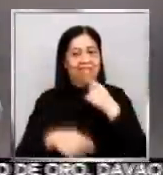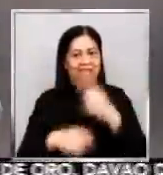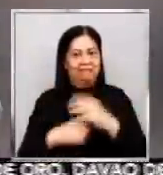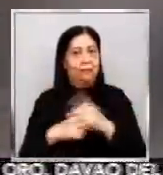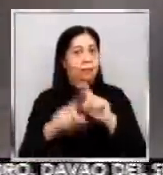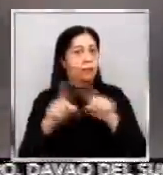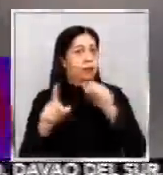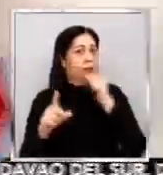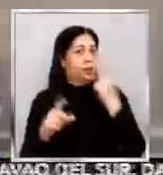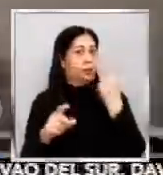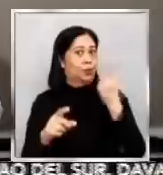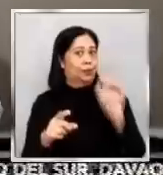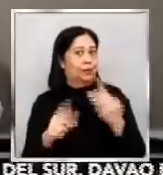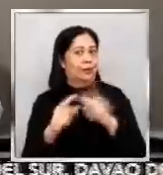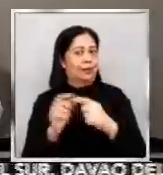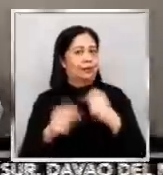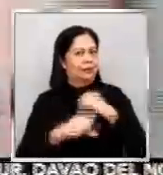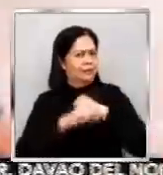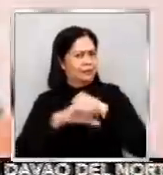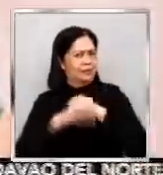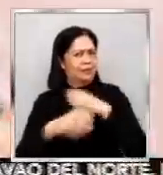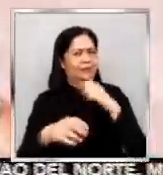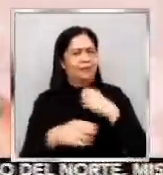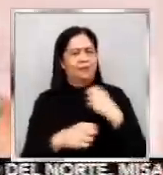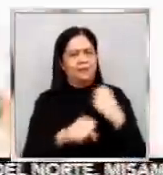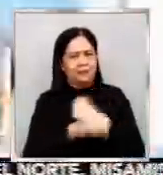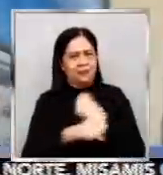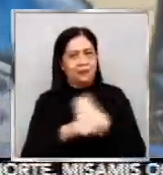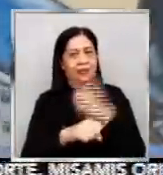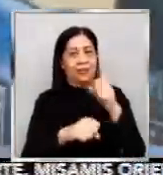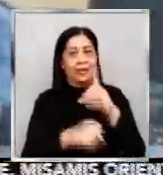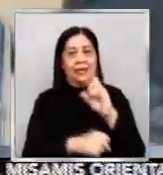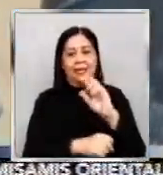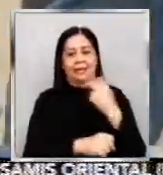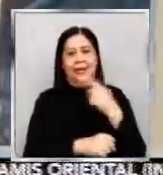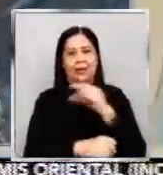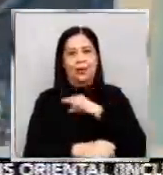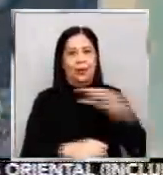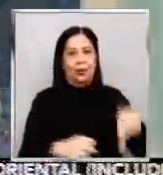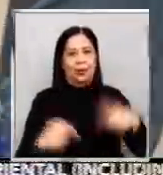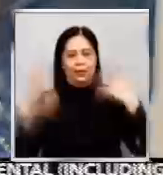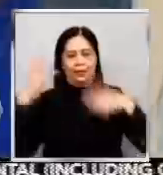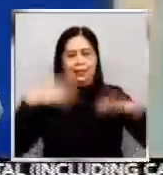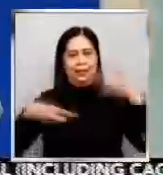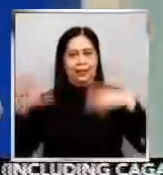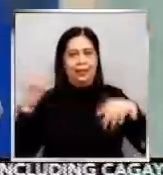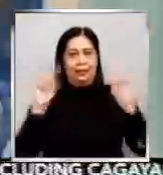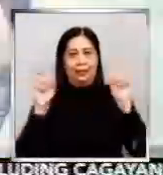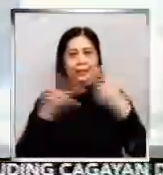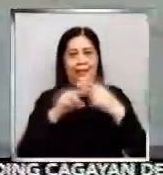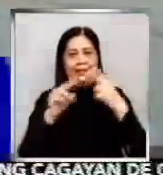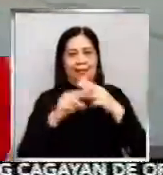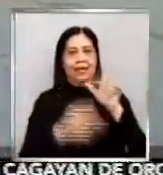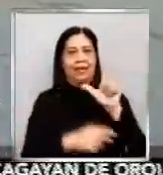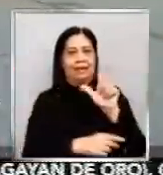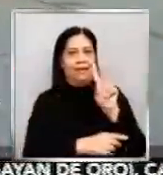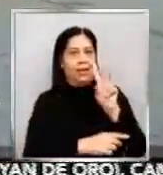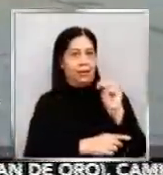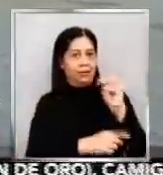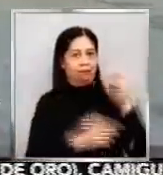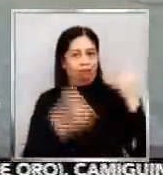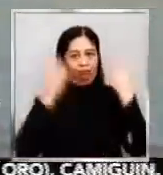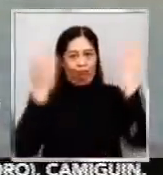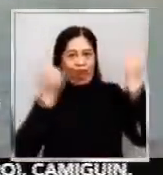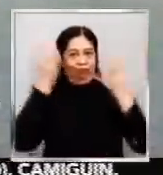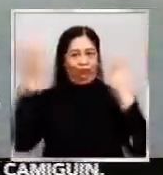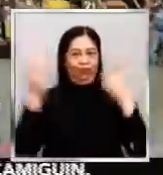kanyang ipinaglalaban. Ang kanyang drag queen persona na pinangalanan niyang Luz Viminda Extravaganza. Isinusulong din